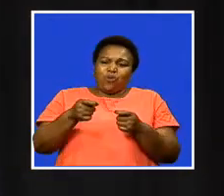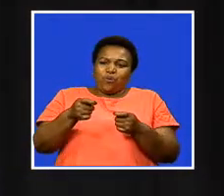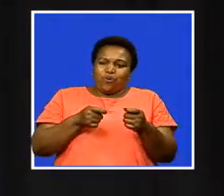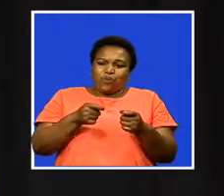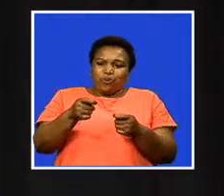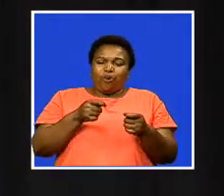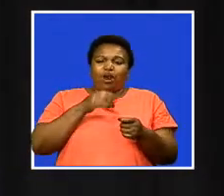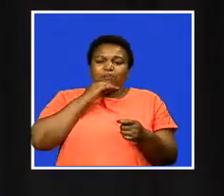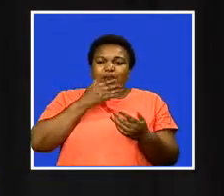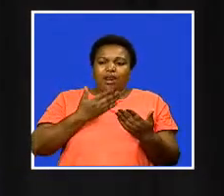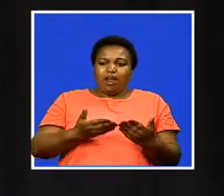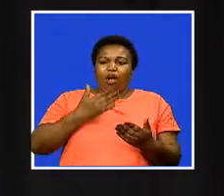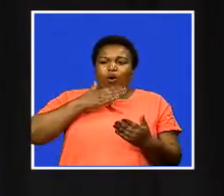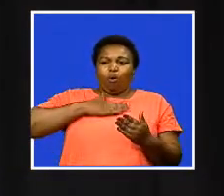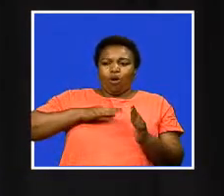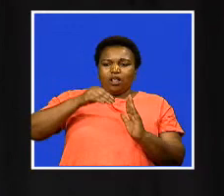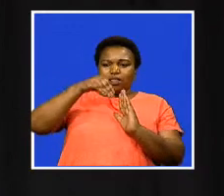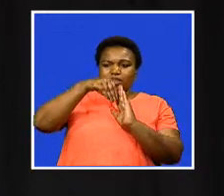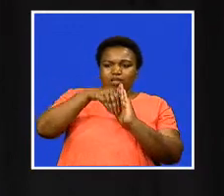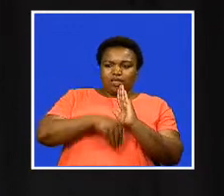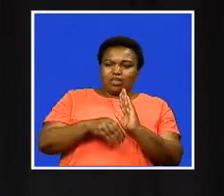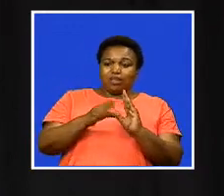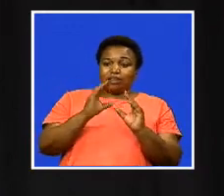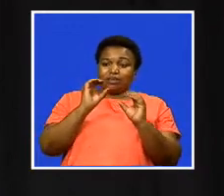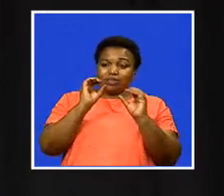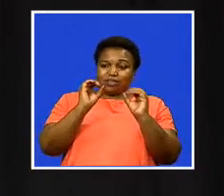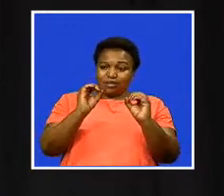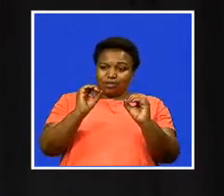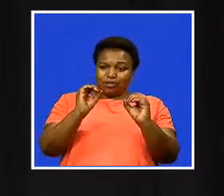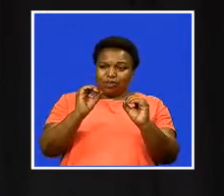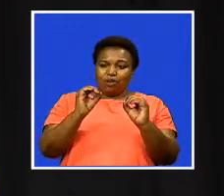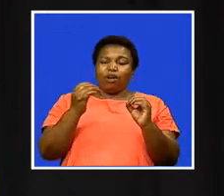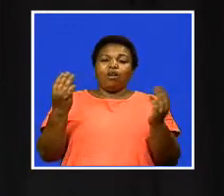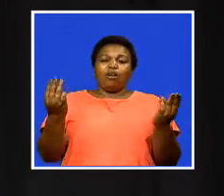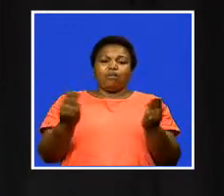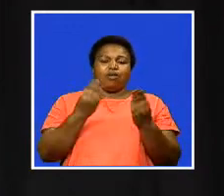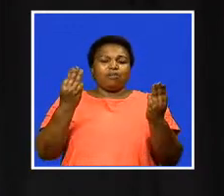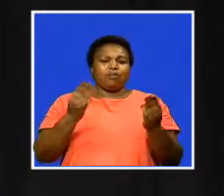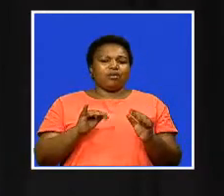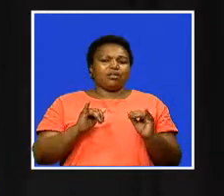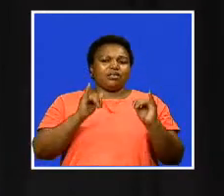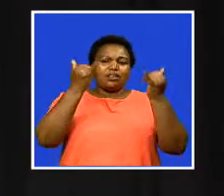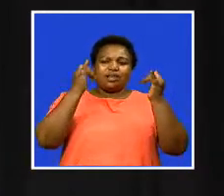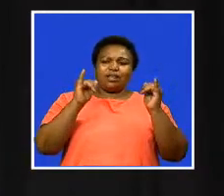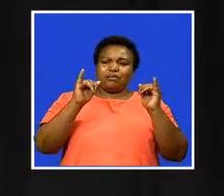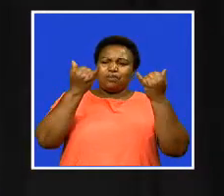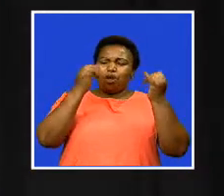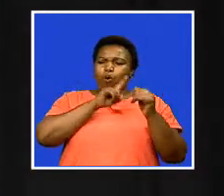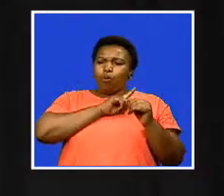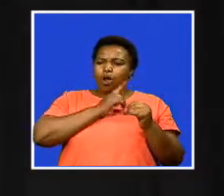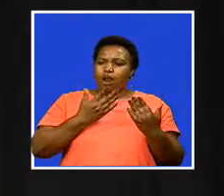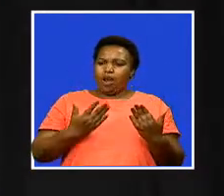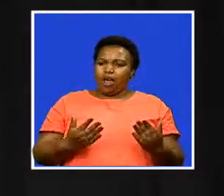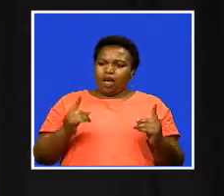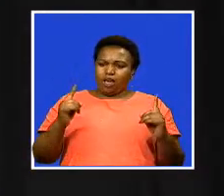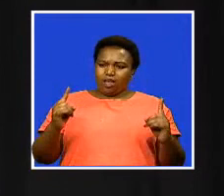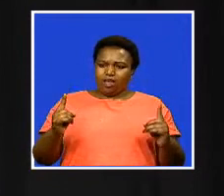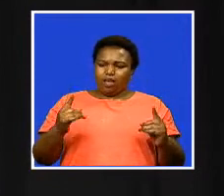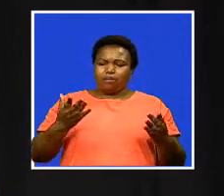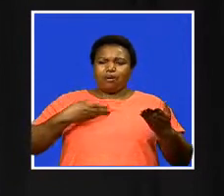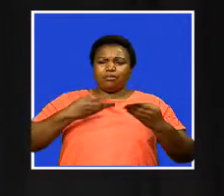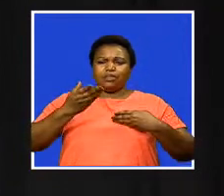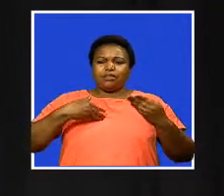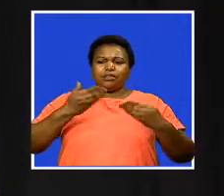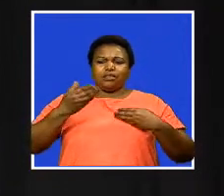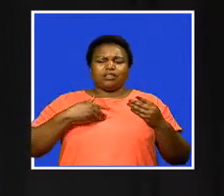0 siveke siya celebrate nyalo ngoba i social space eyivulekile emabhizinisi